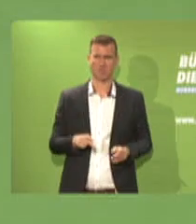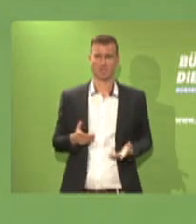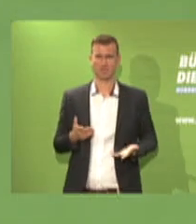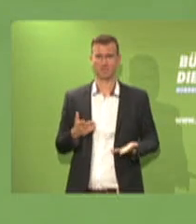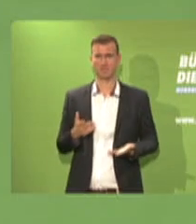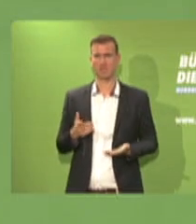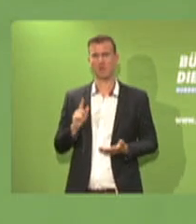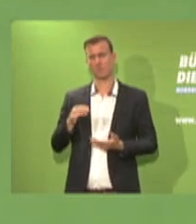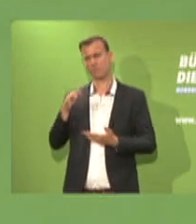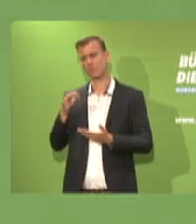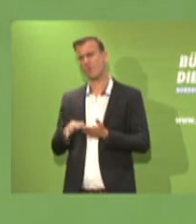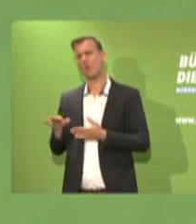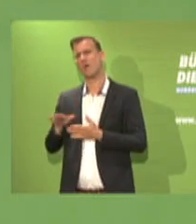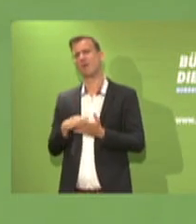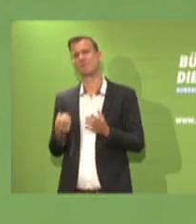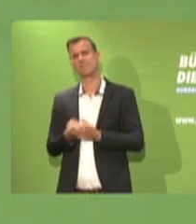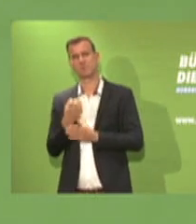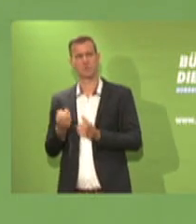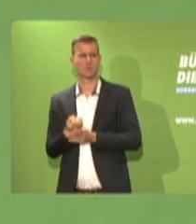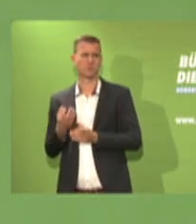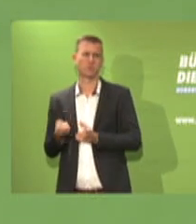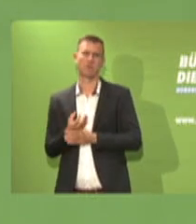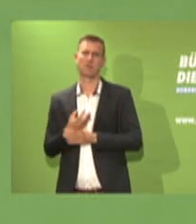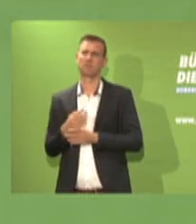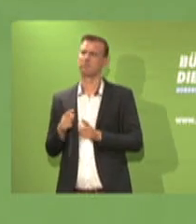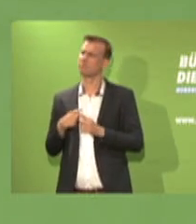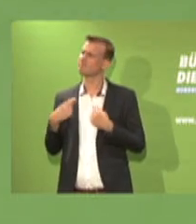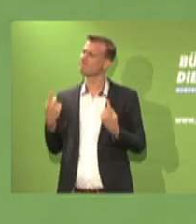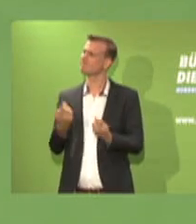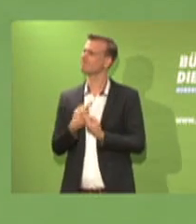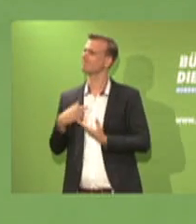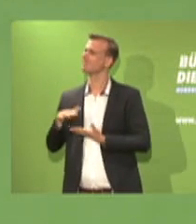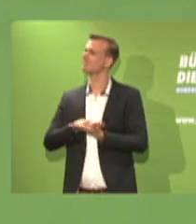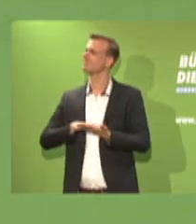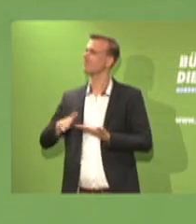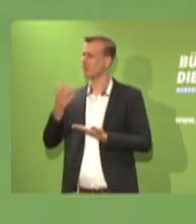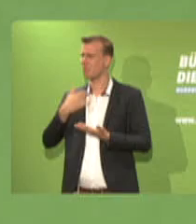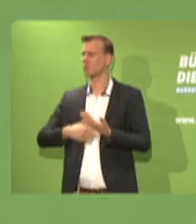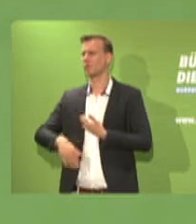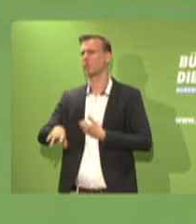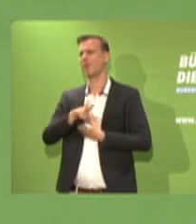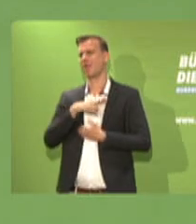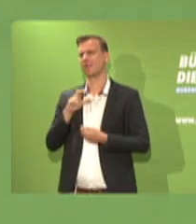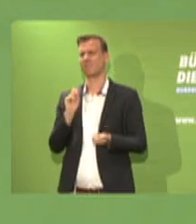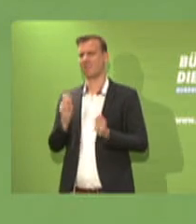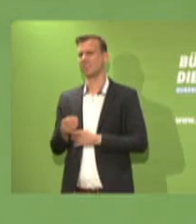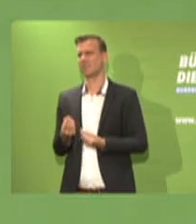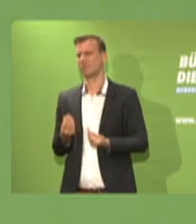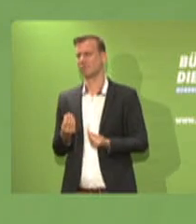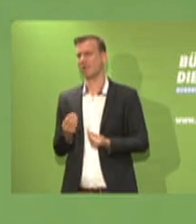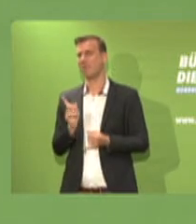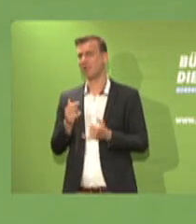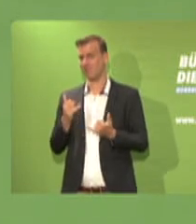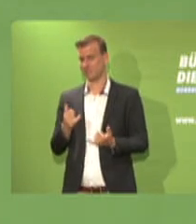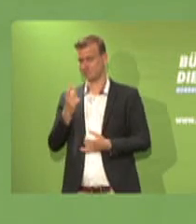die dörfliche Kultur in unserem Raum nachhaltig verändern wird. Aber